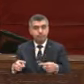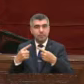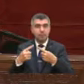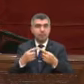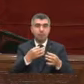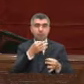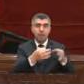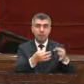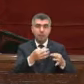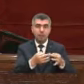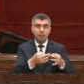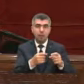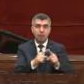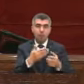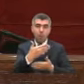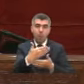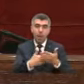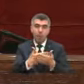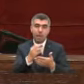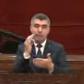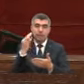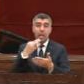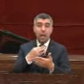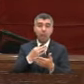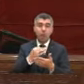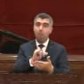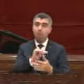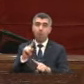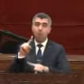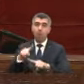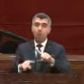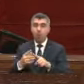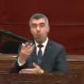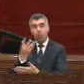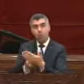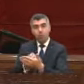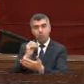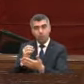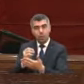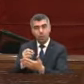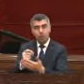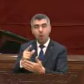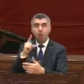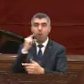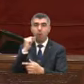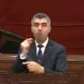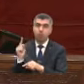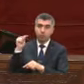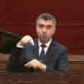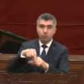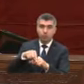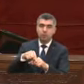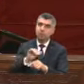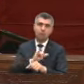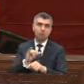ما يمكنش ليها تسحب الوثائق اللي هي ديولها ولا ديول وليداتها الا بحضور الزوج. نحن في اطار